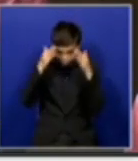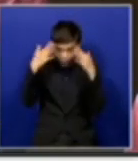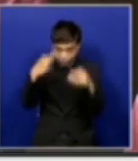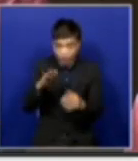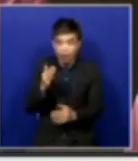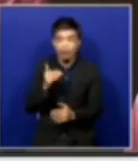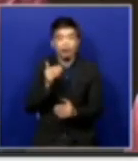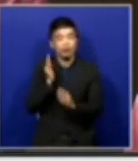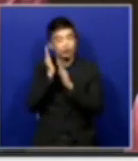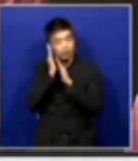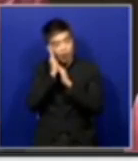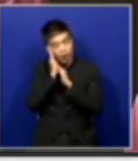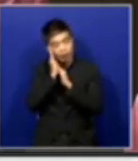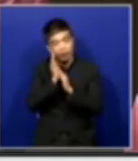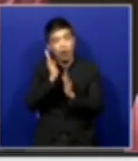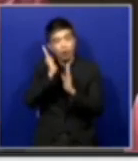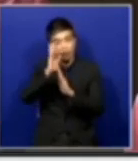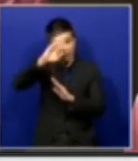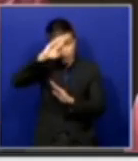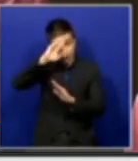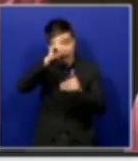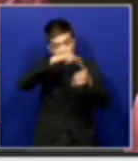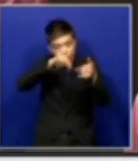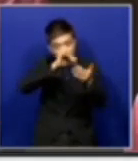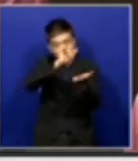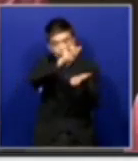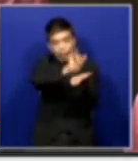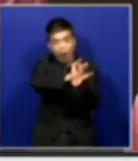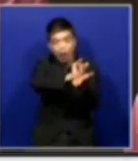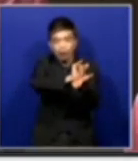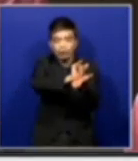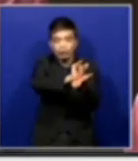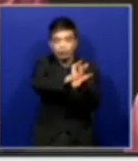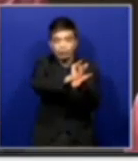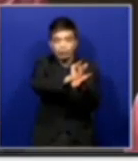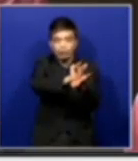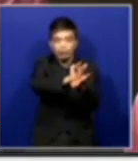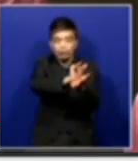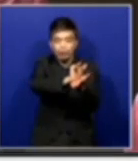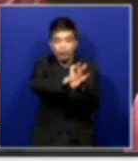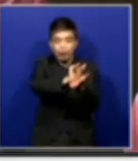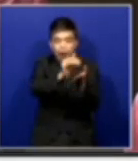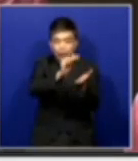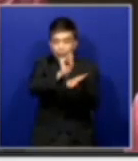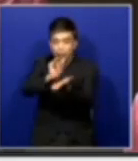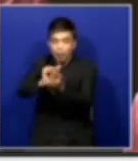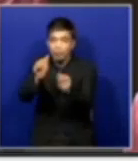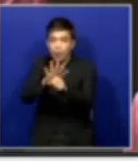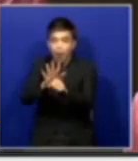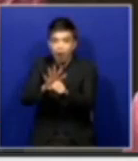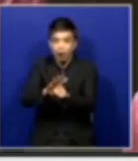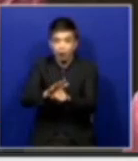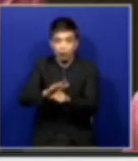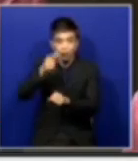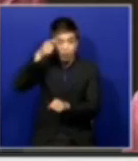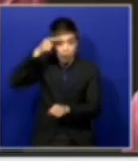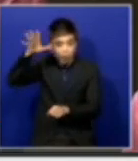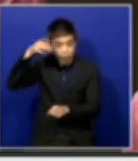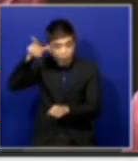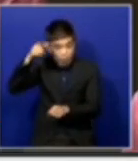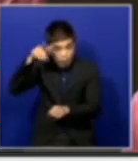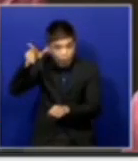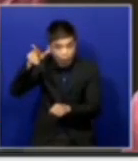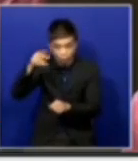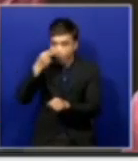ครับคนไข้ก็ยังไม่มีที่นอนนะครับซึ่งในต่างจังหวัดคนในกรุงเทพอาจจะไม่เห็นนะครับเพราะว่ากรุงเทพมีเตียงเต็มน